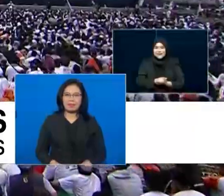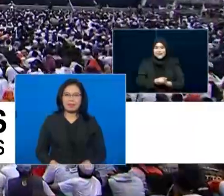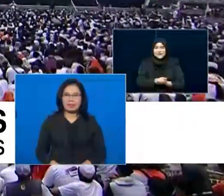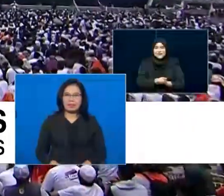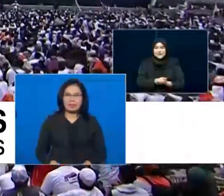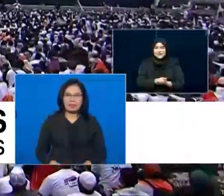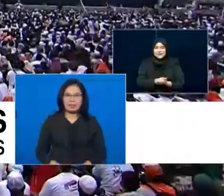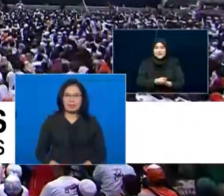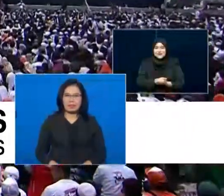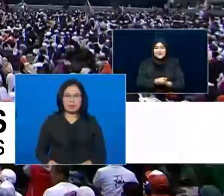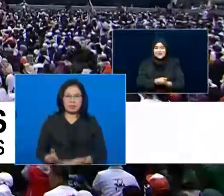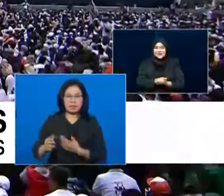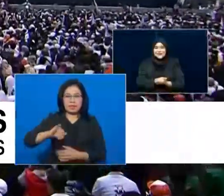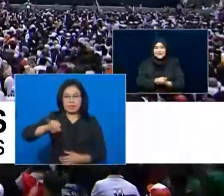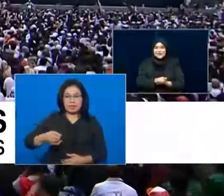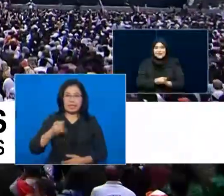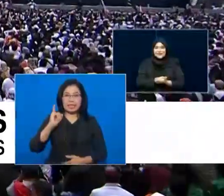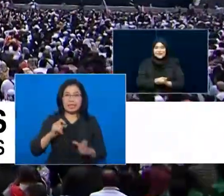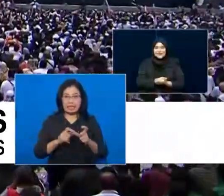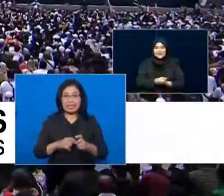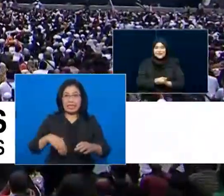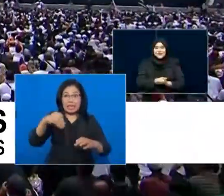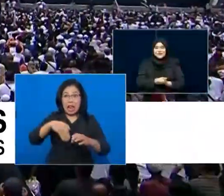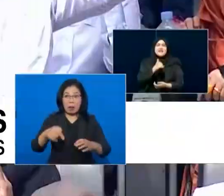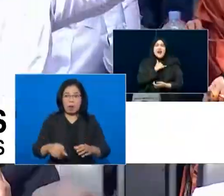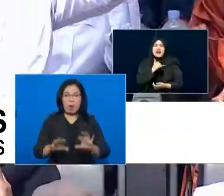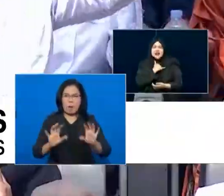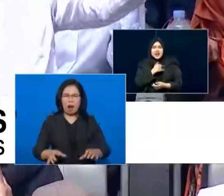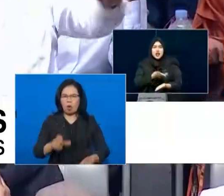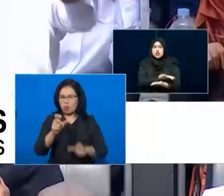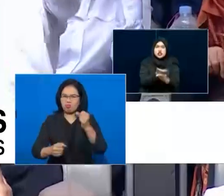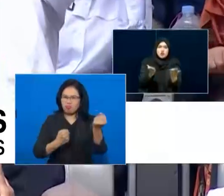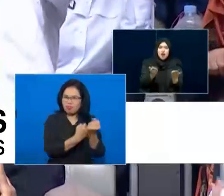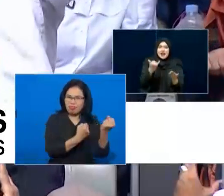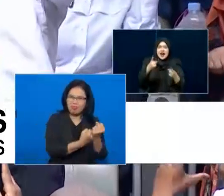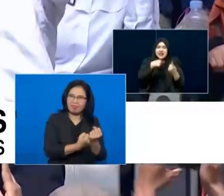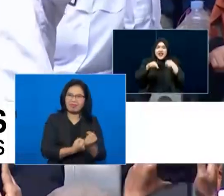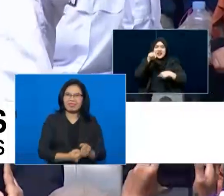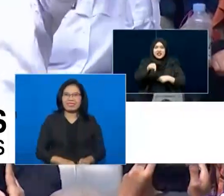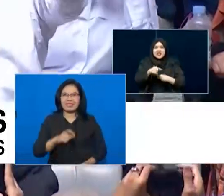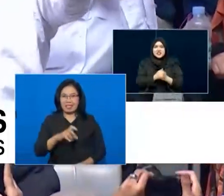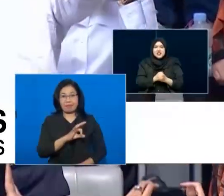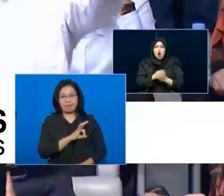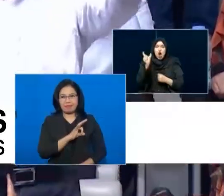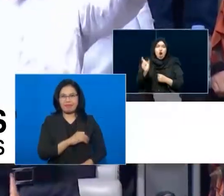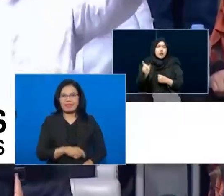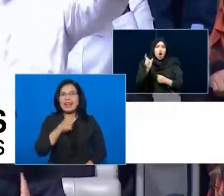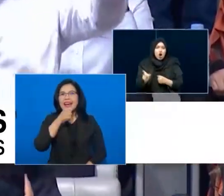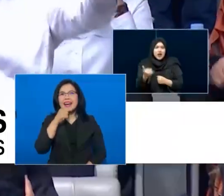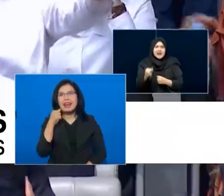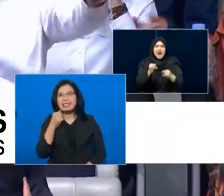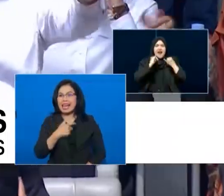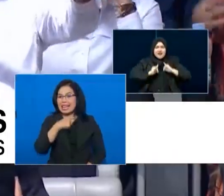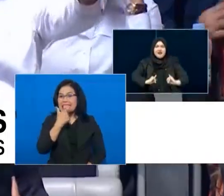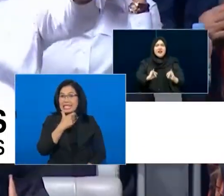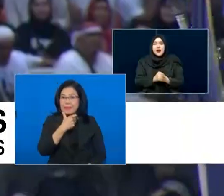Sementara di dalam Jakarta International Stadium juga telah dipenuhi oleh pendukung Anies Caimin. Saat pidato di depan ribuan pendukung